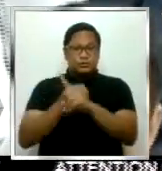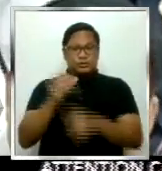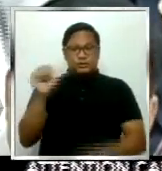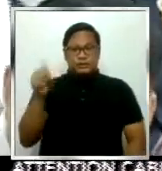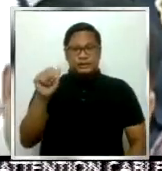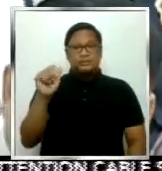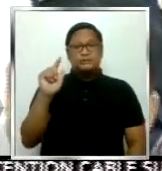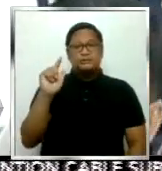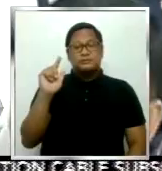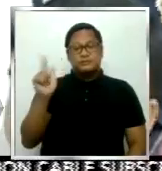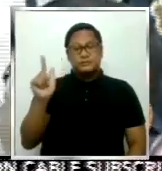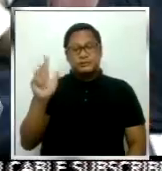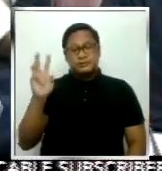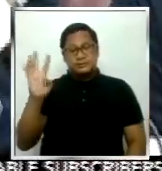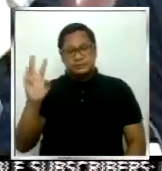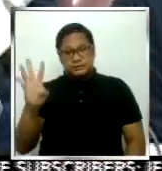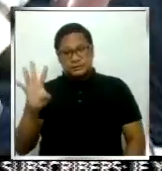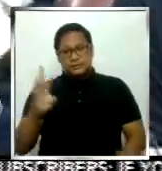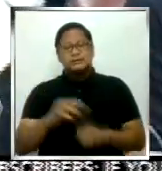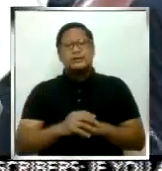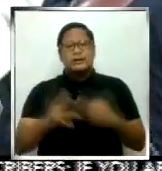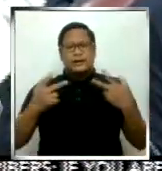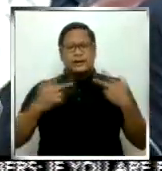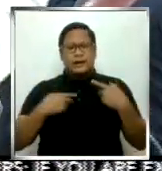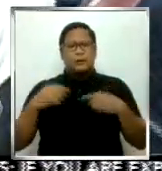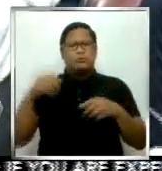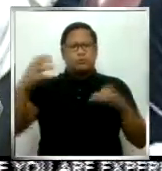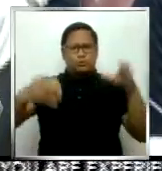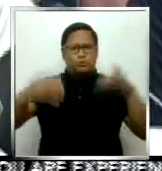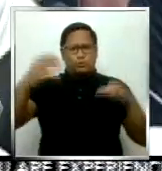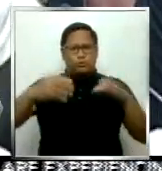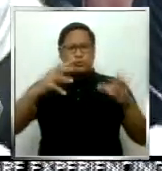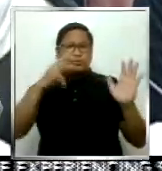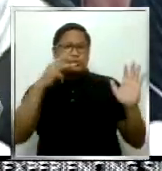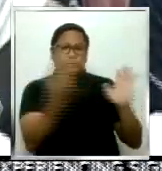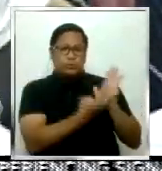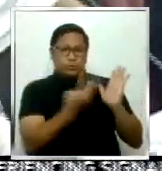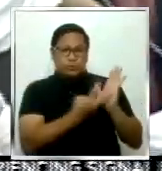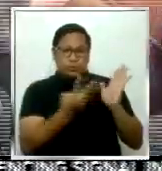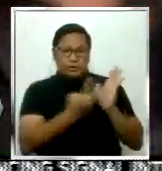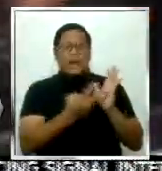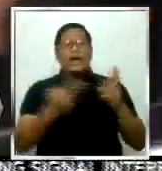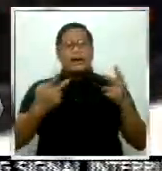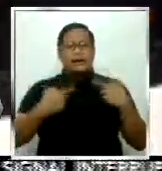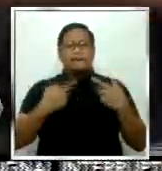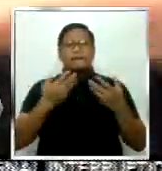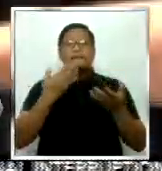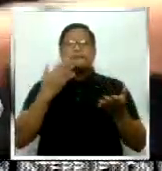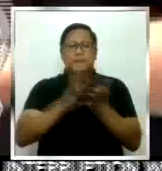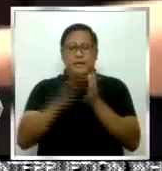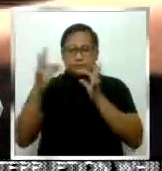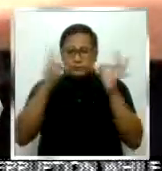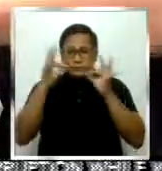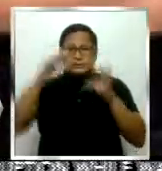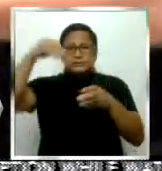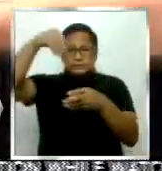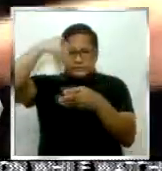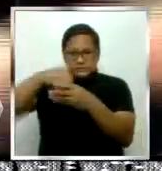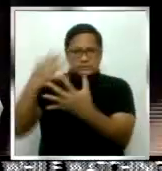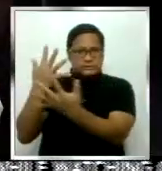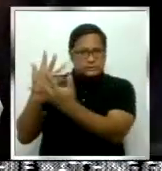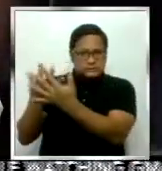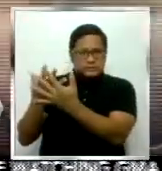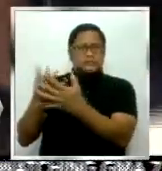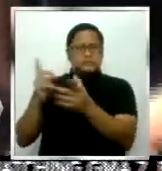pagdinig sa kamera si JB Sebastian kaugnay sa umano'y illegal drug trade sa loob ng Bilibid. Idiniin niya si Senadora Laila De Lima